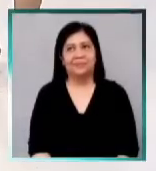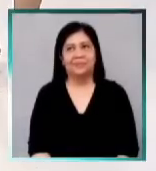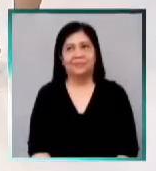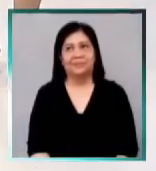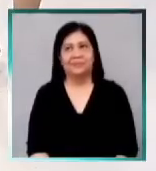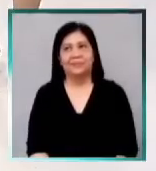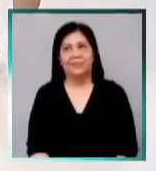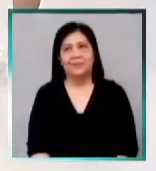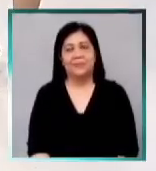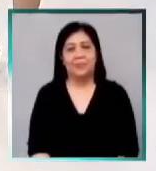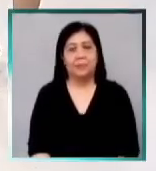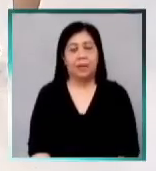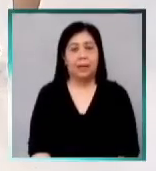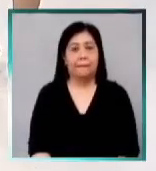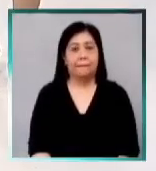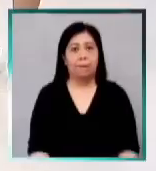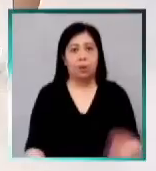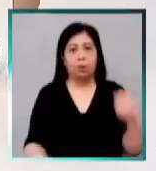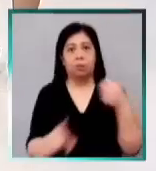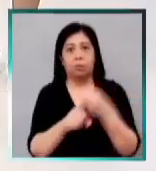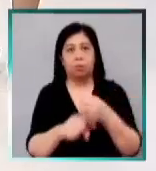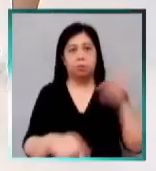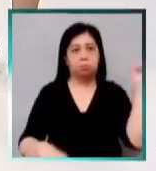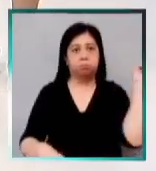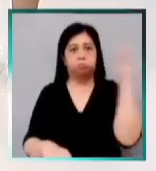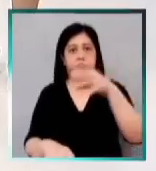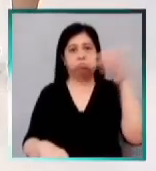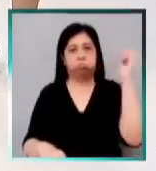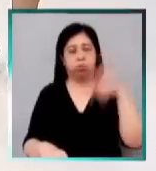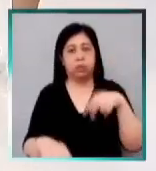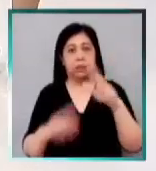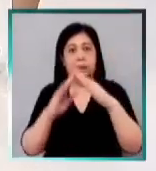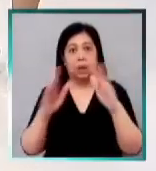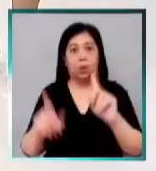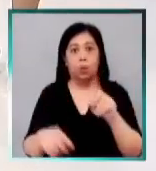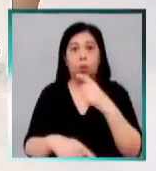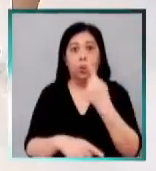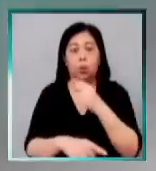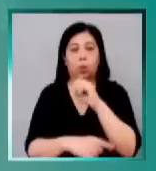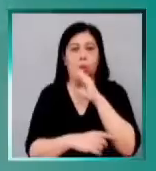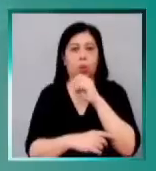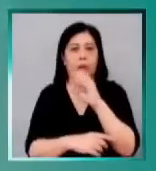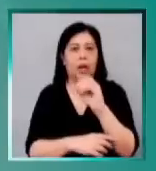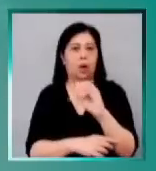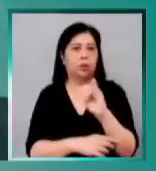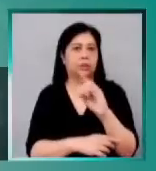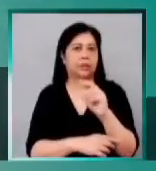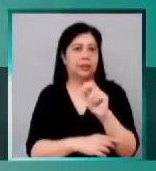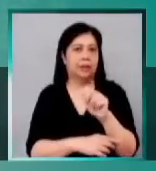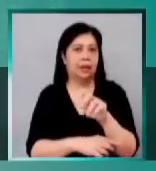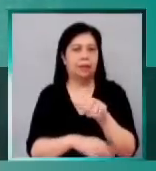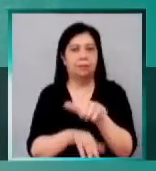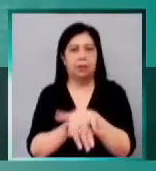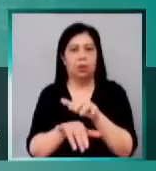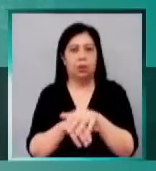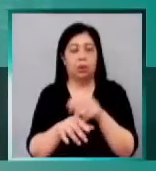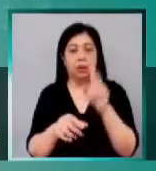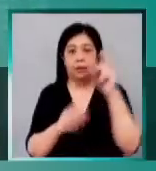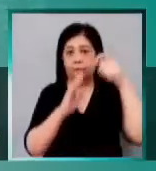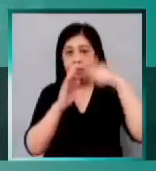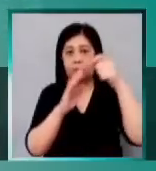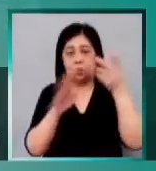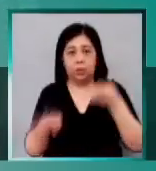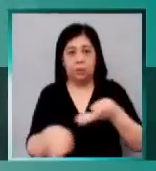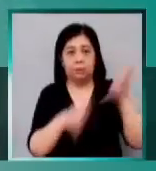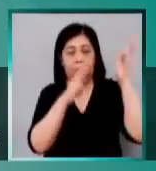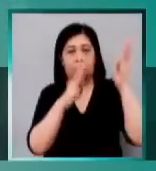Sinuntok na, pinagbabato pa raw ang bahay ng isang lola sa Occidental Mindoro. Sa videong in-upload sa social media, kita